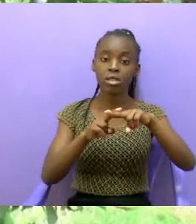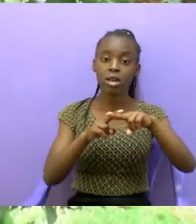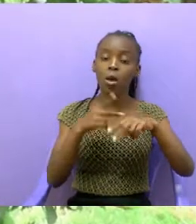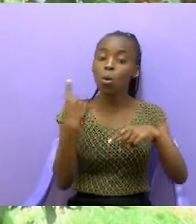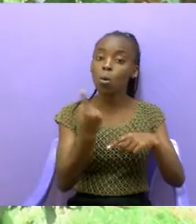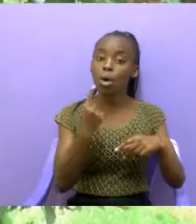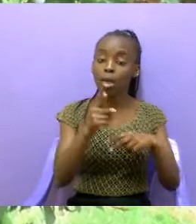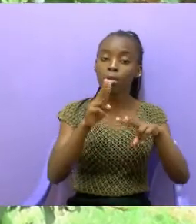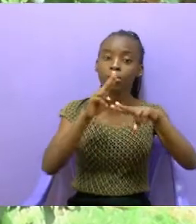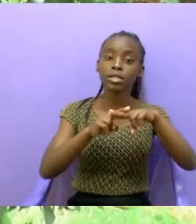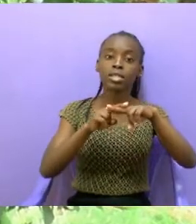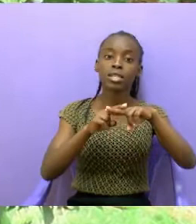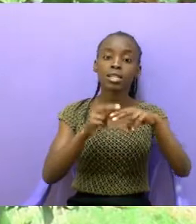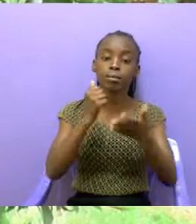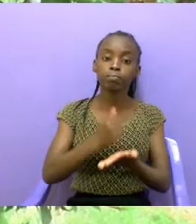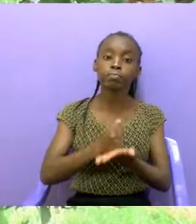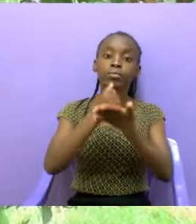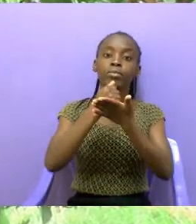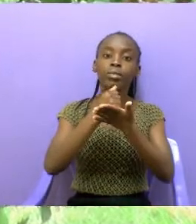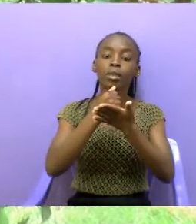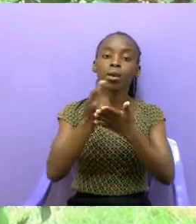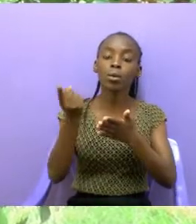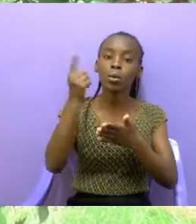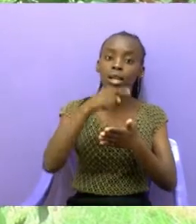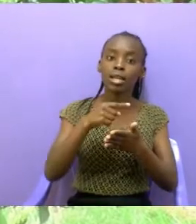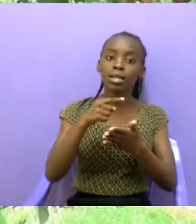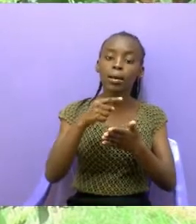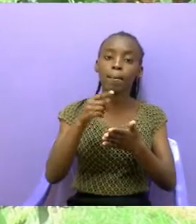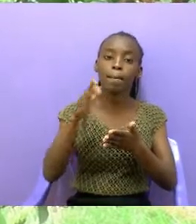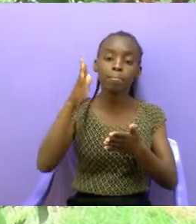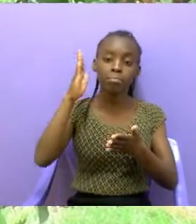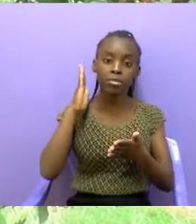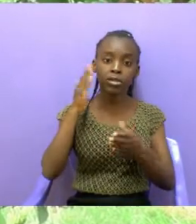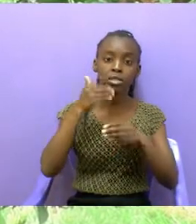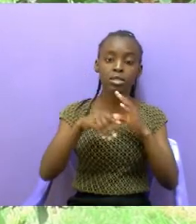umeketi inaweza kusaidia kuleta security kwako, kukusaidia.